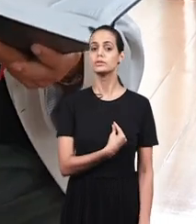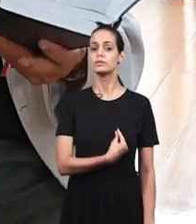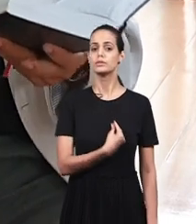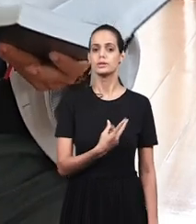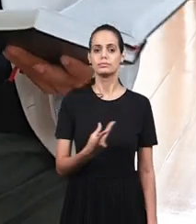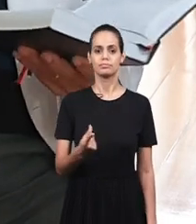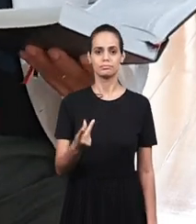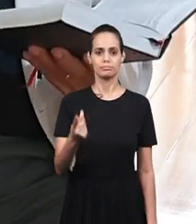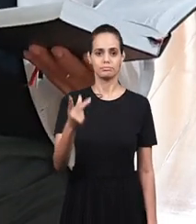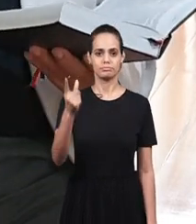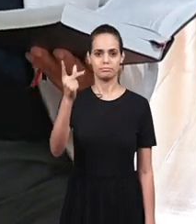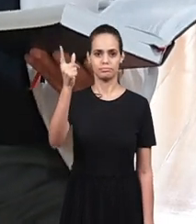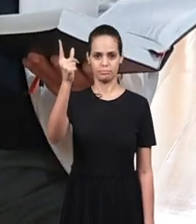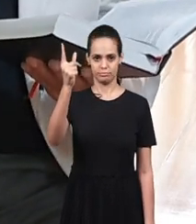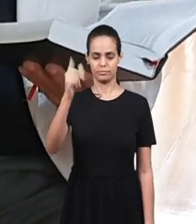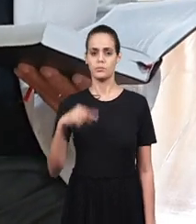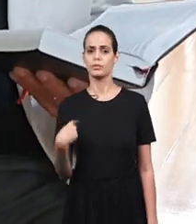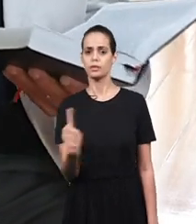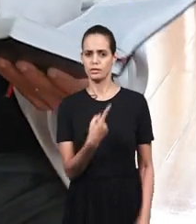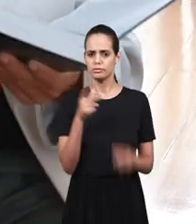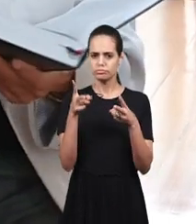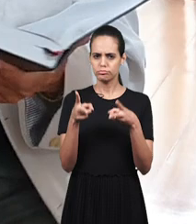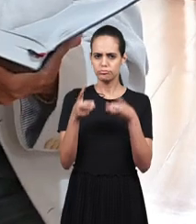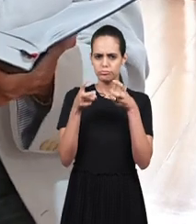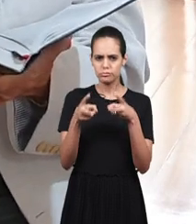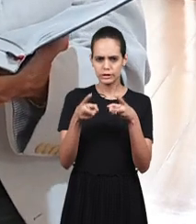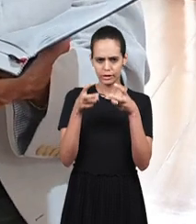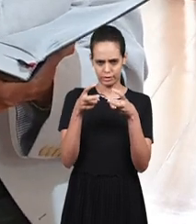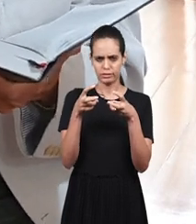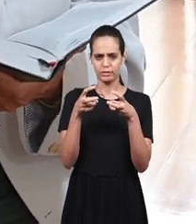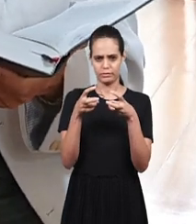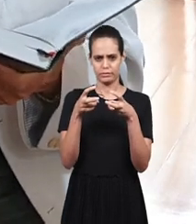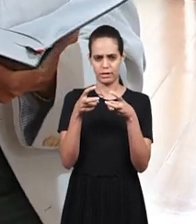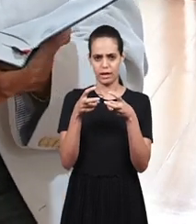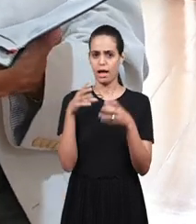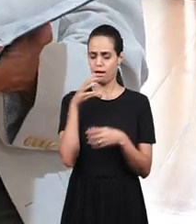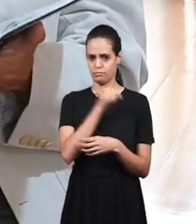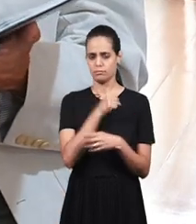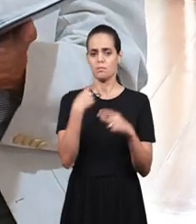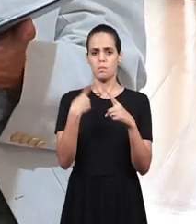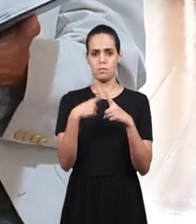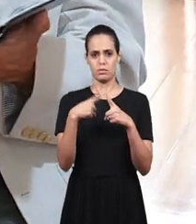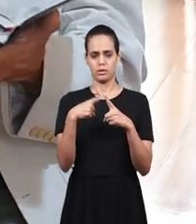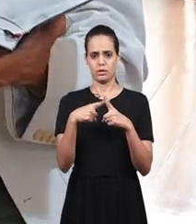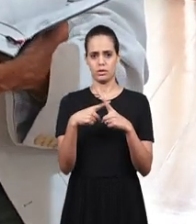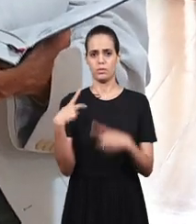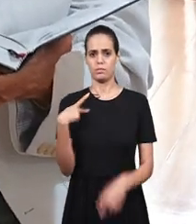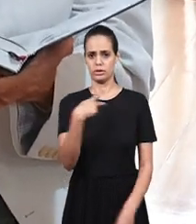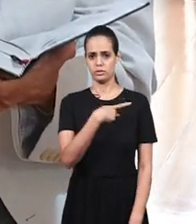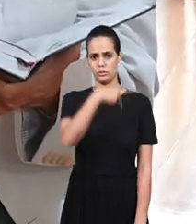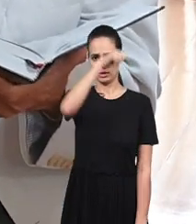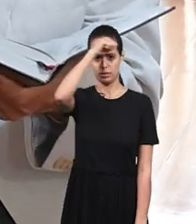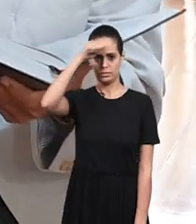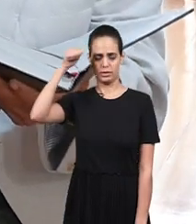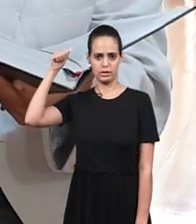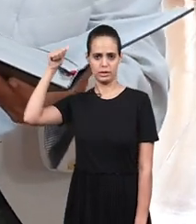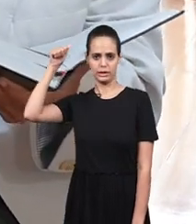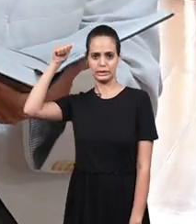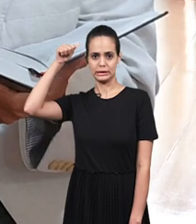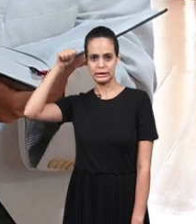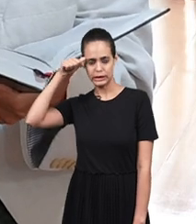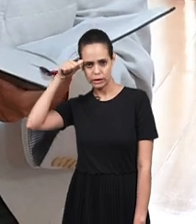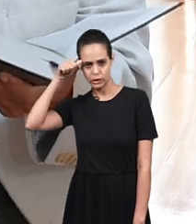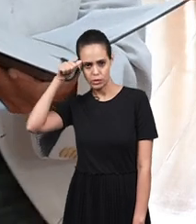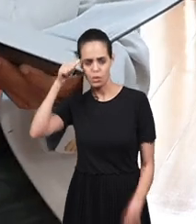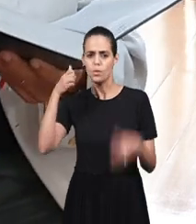le projet de vie éternelle. Nous allons observer rapidement, parce que